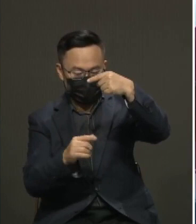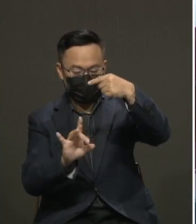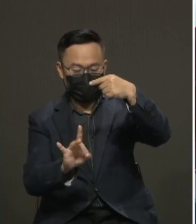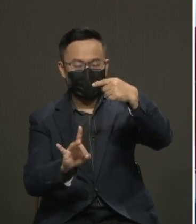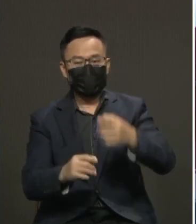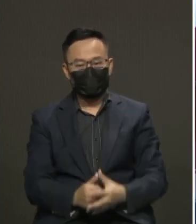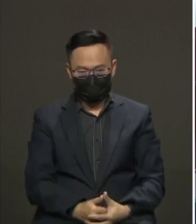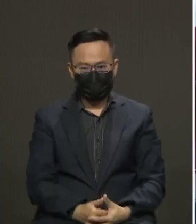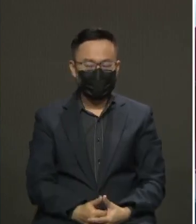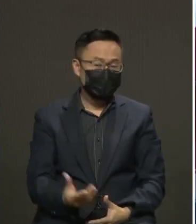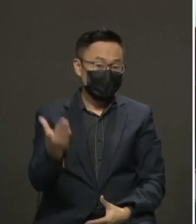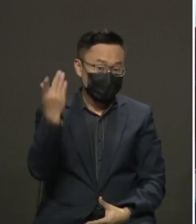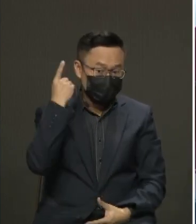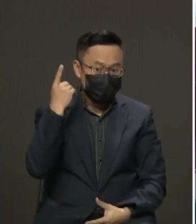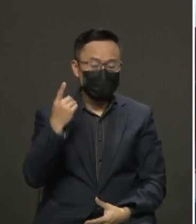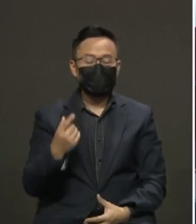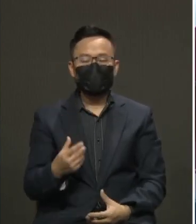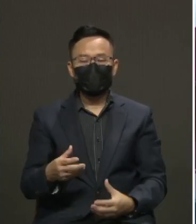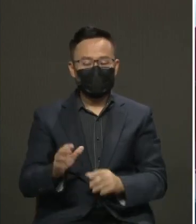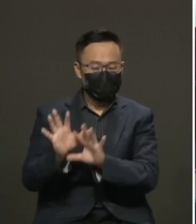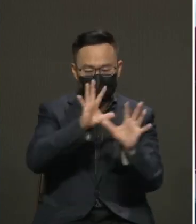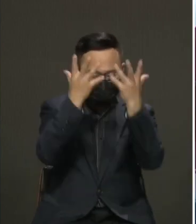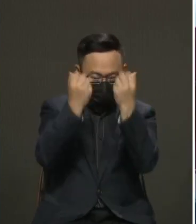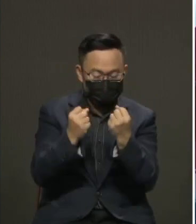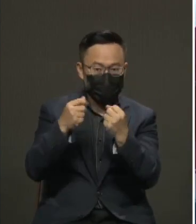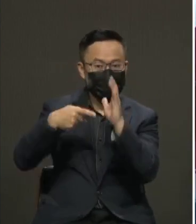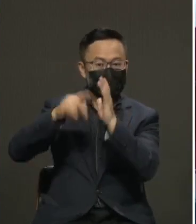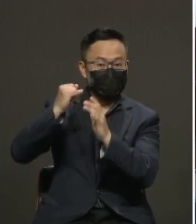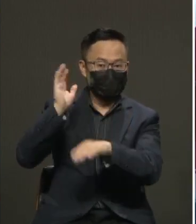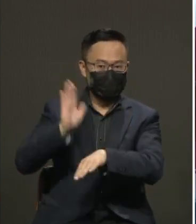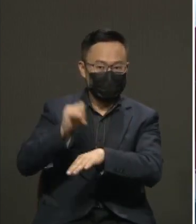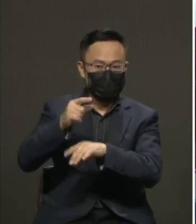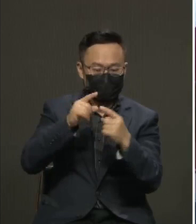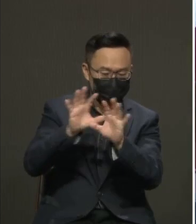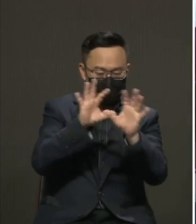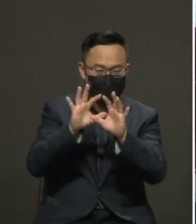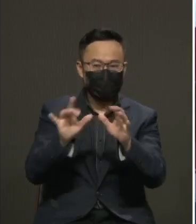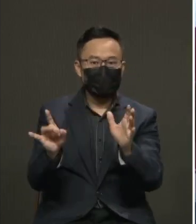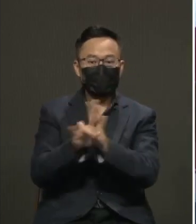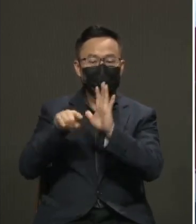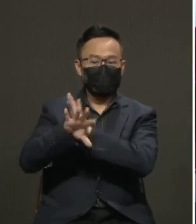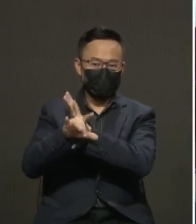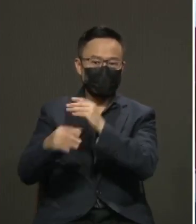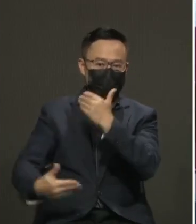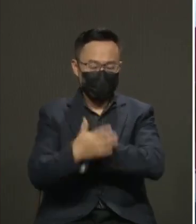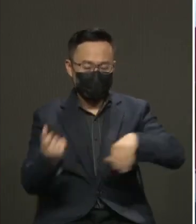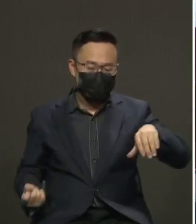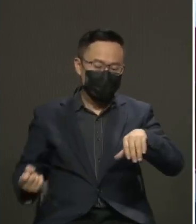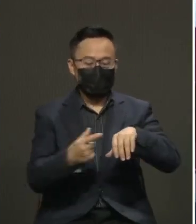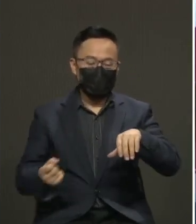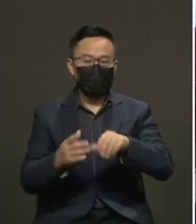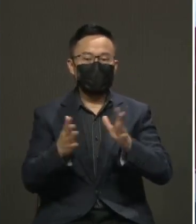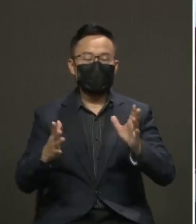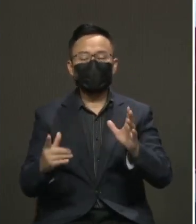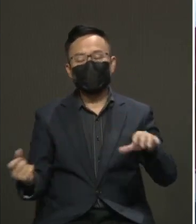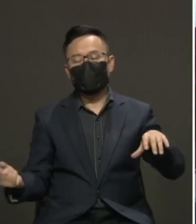นี้นี่เดโต้นี่เซฟได้หลายลูกสำคัญเหมือนกันนะแต่สุดท้ายก็แหมนิดเดียวเอง ก็ชลบุรีมีโอกาสยิงตั้งเยอะแต่ว่าสุดท้ายได้มาลูก